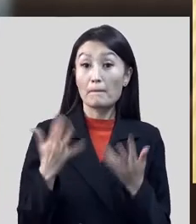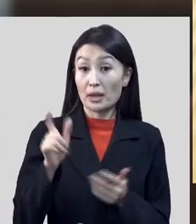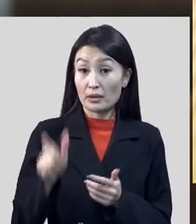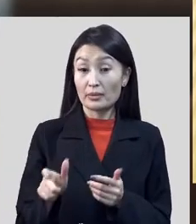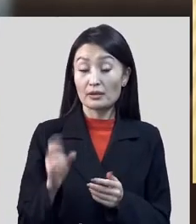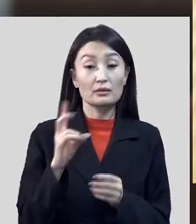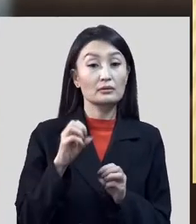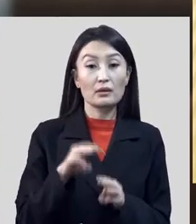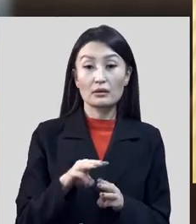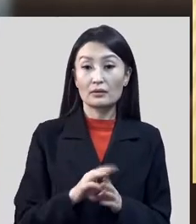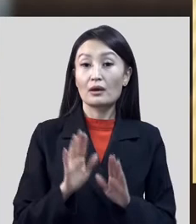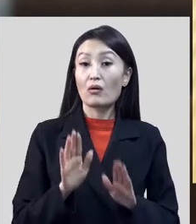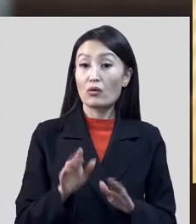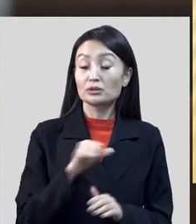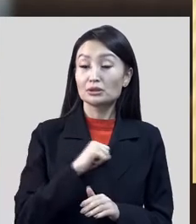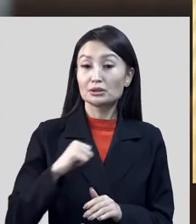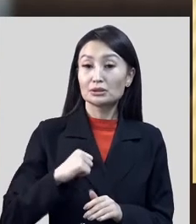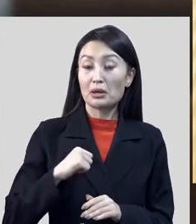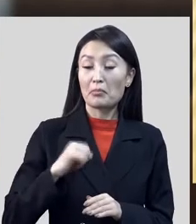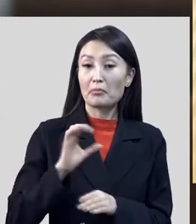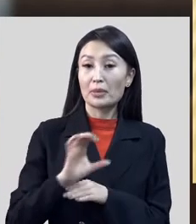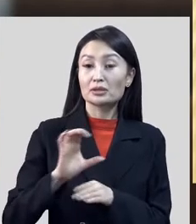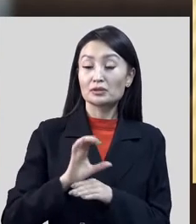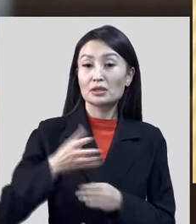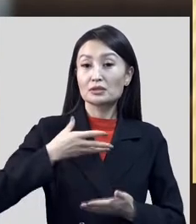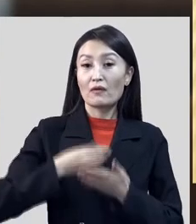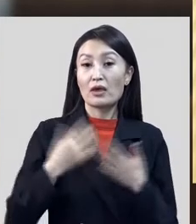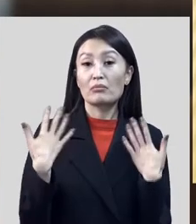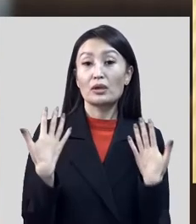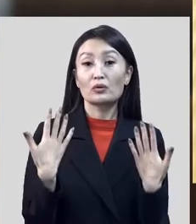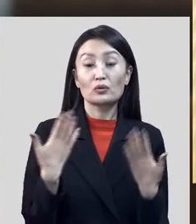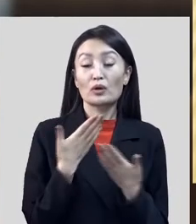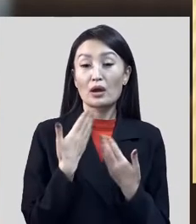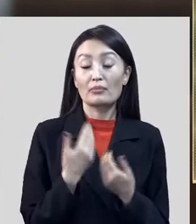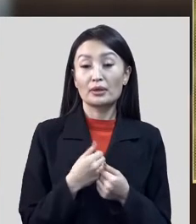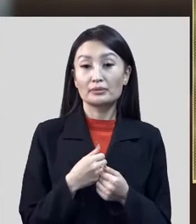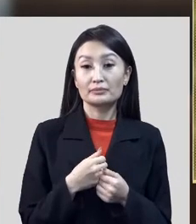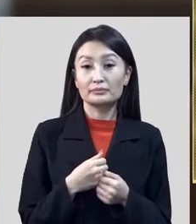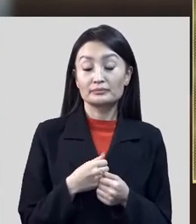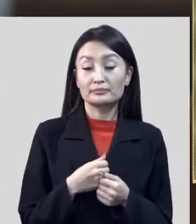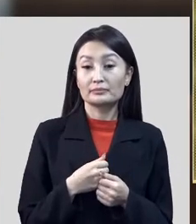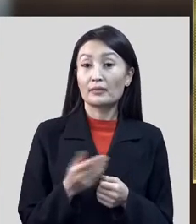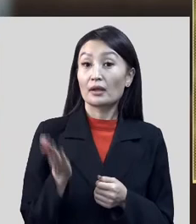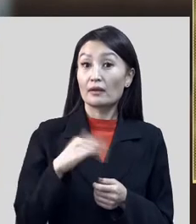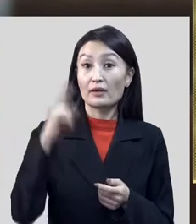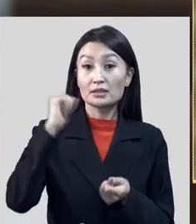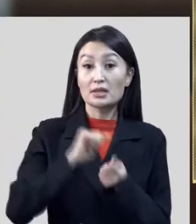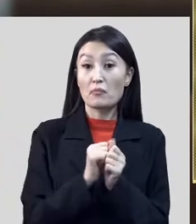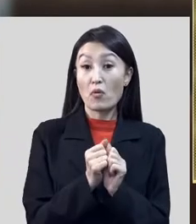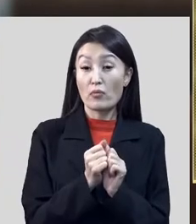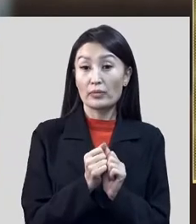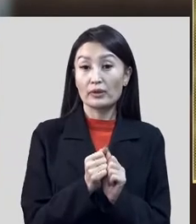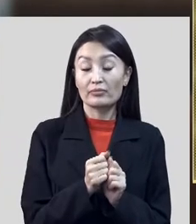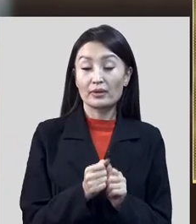нет так как он сам производит своими руками давайте запомним